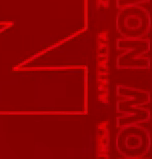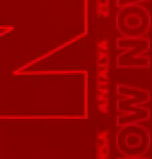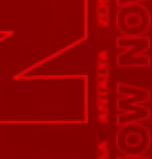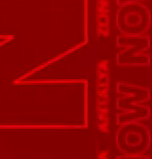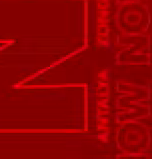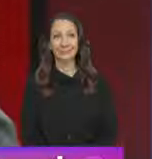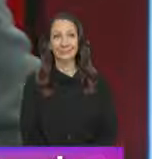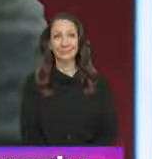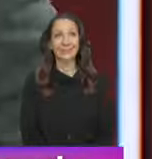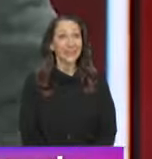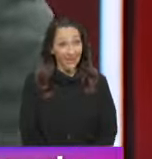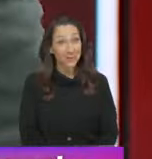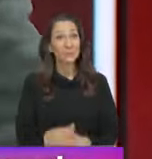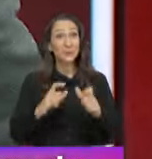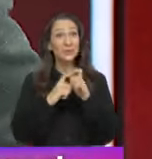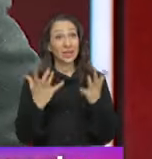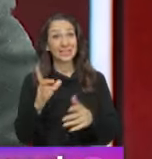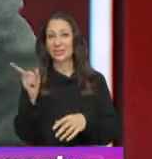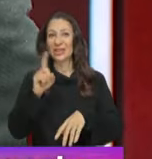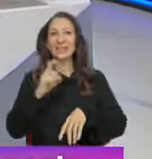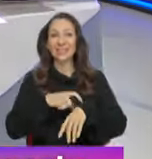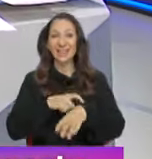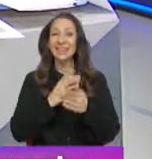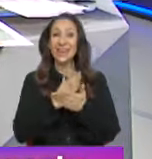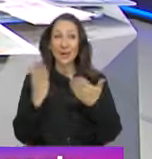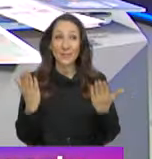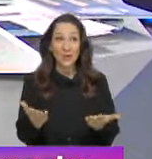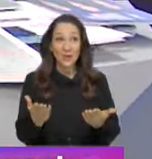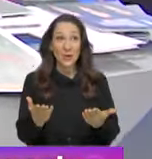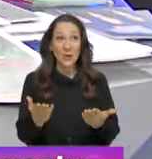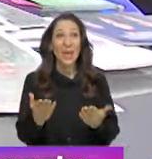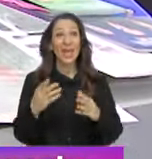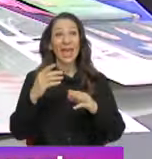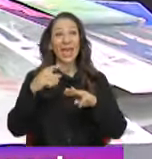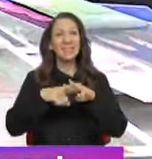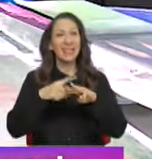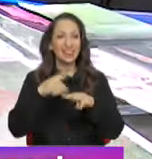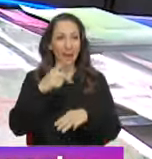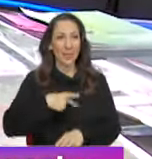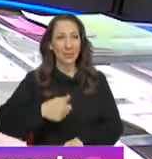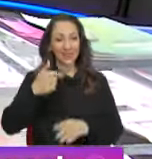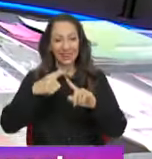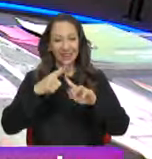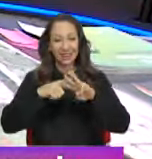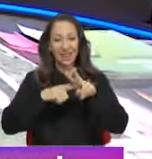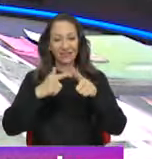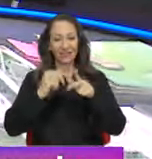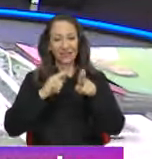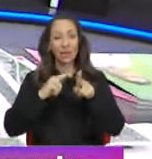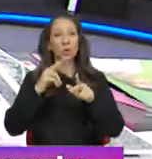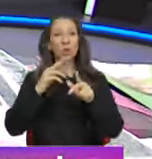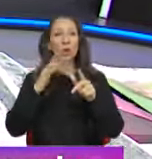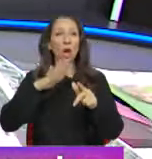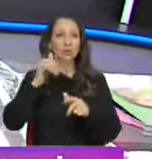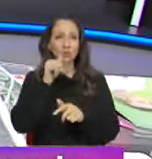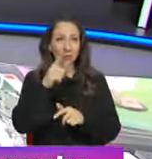Mart'ta efendim günaydın çalar saat devam ediyor e Senler Belediye Başkanı Tevfik Göksu da şu anda Now